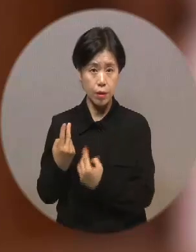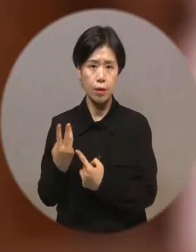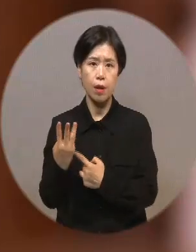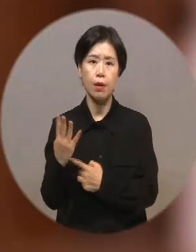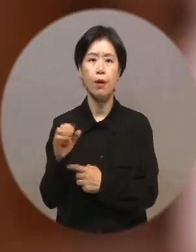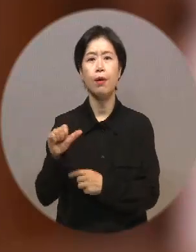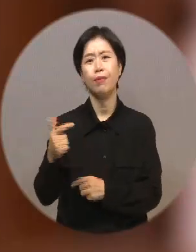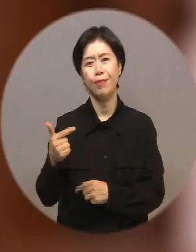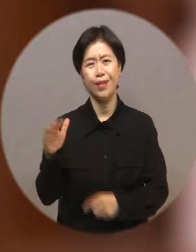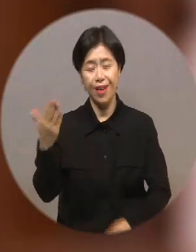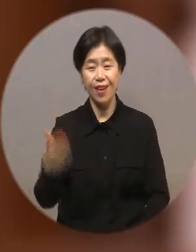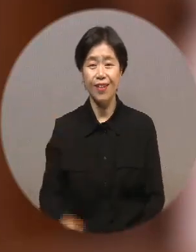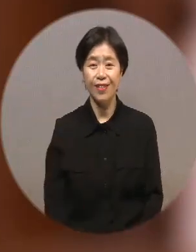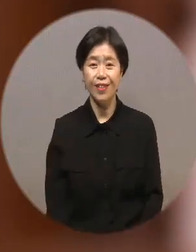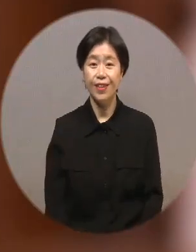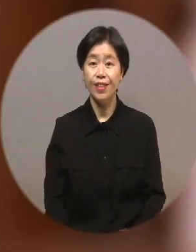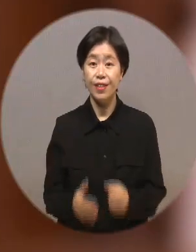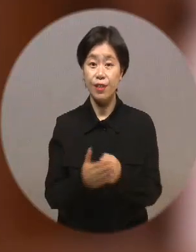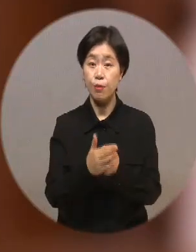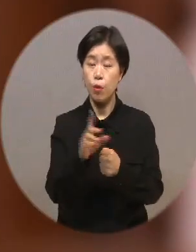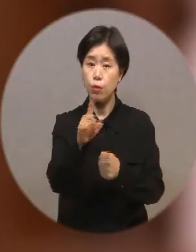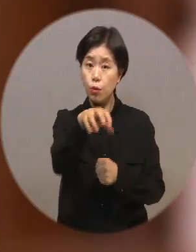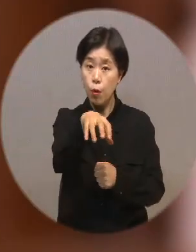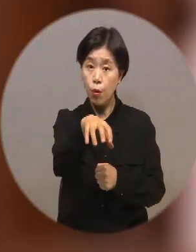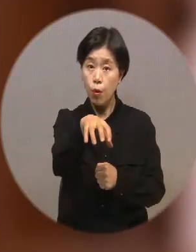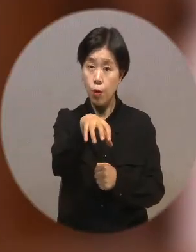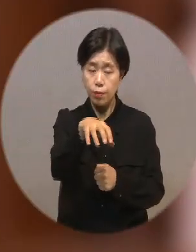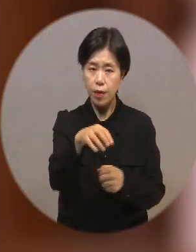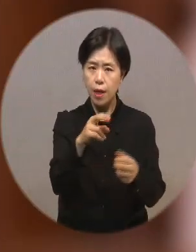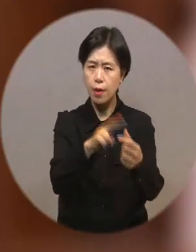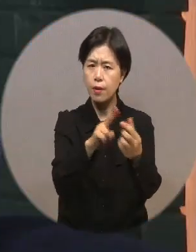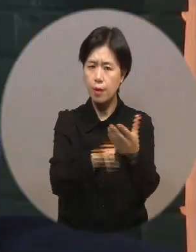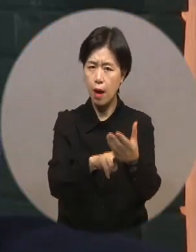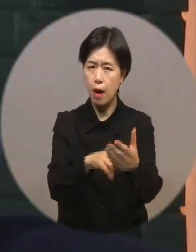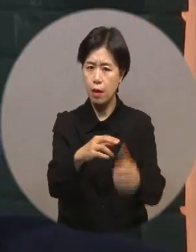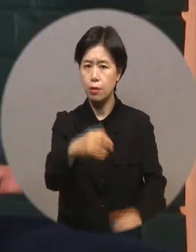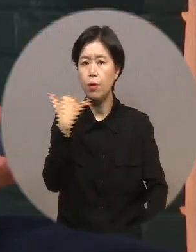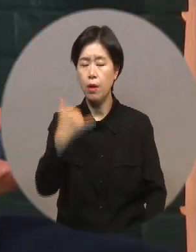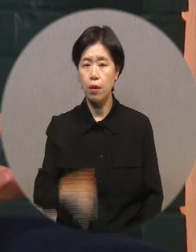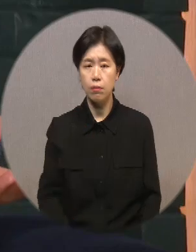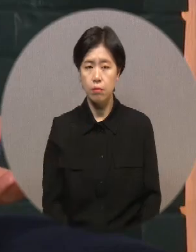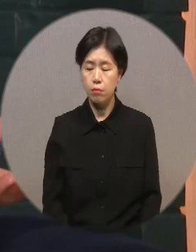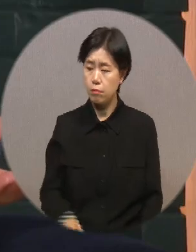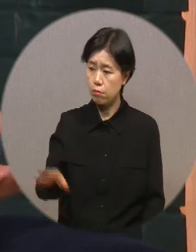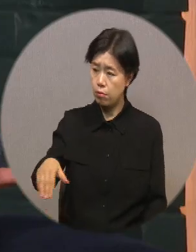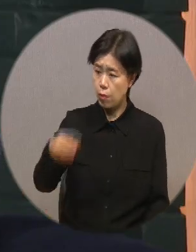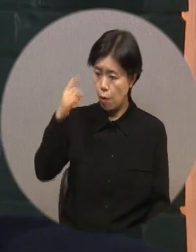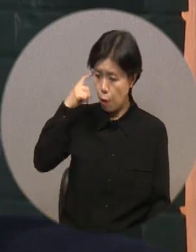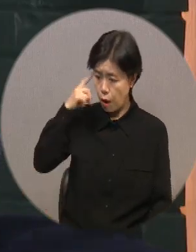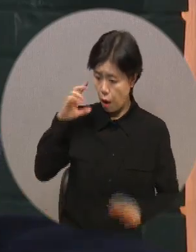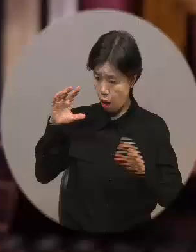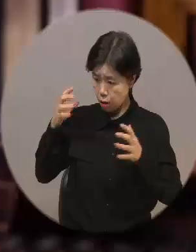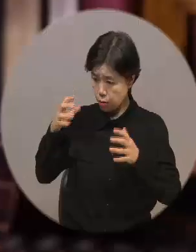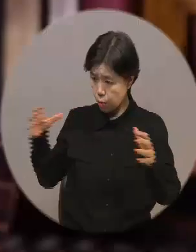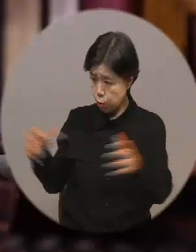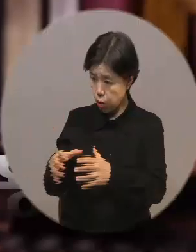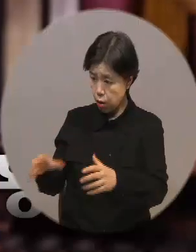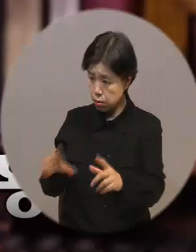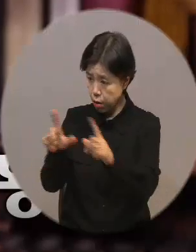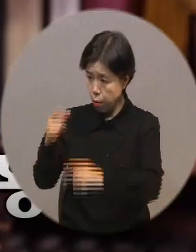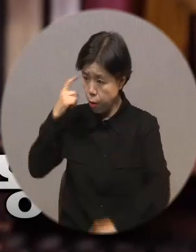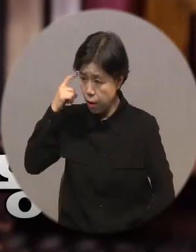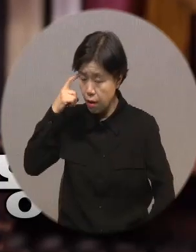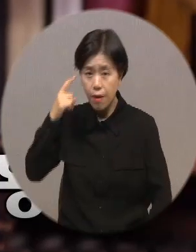지역에 있는 보안계 형사님한테 연락이 온 거예요. 왜 무슨 이유로 아이를 데리고 있는지 누구라도 네, 의심할